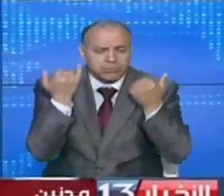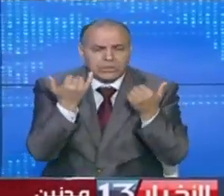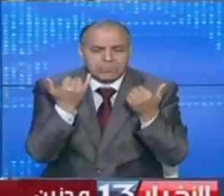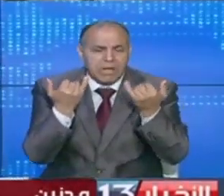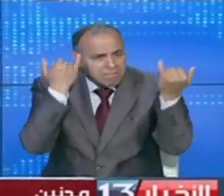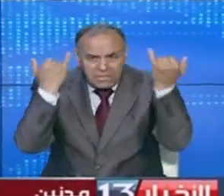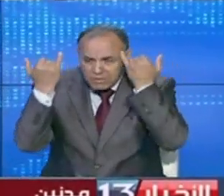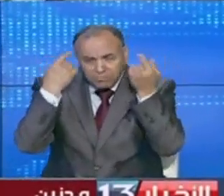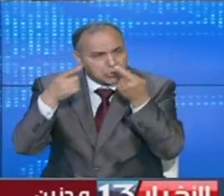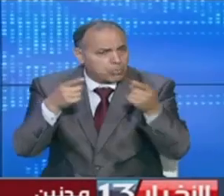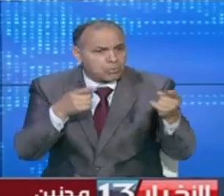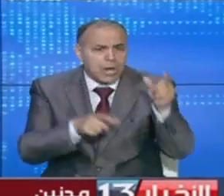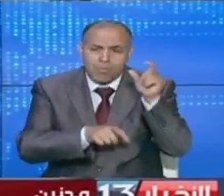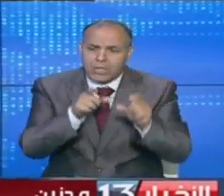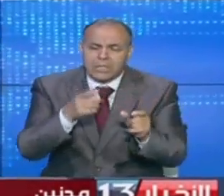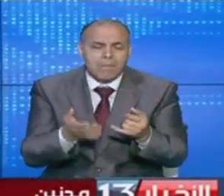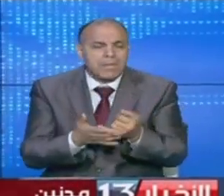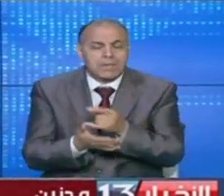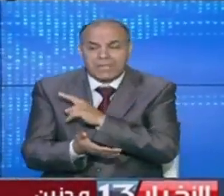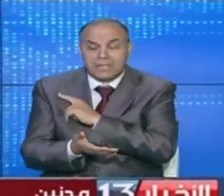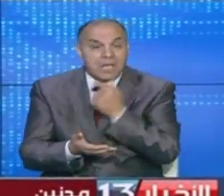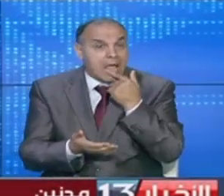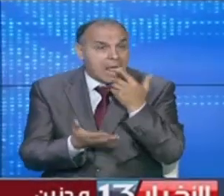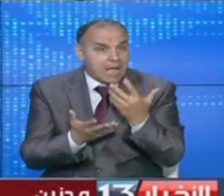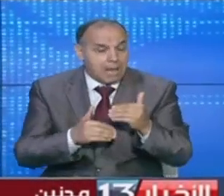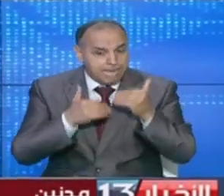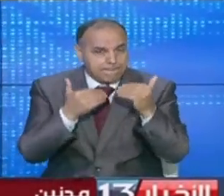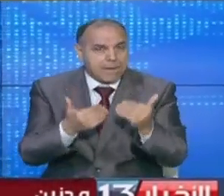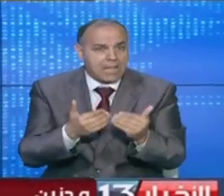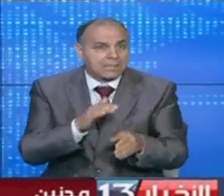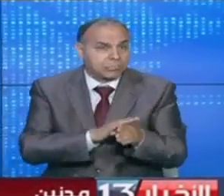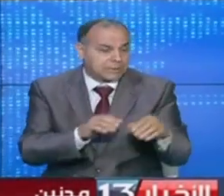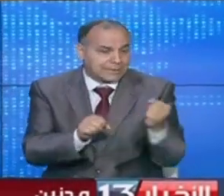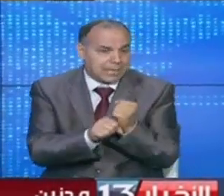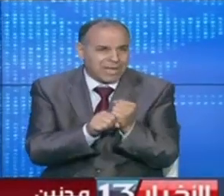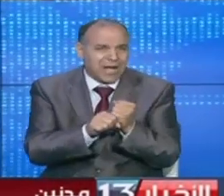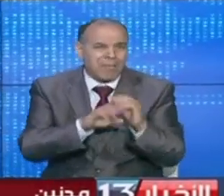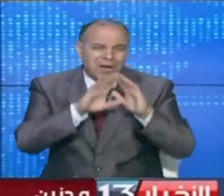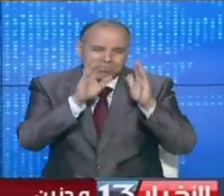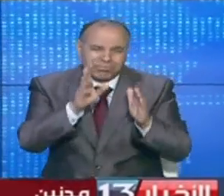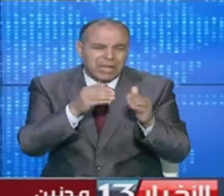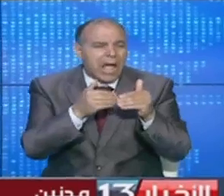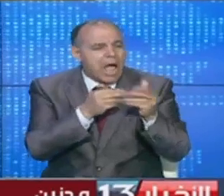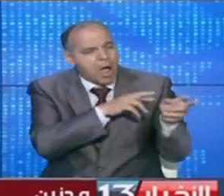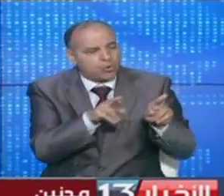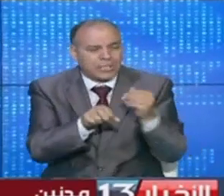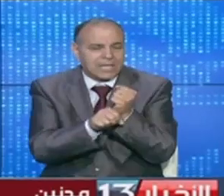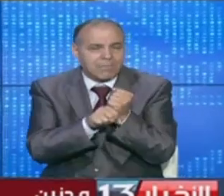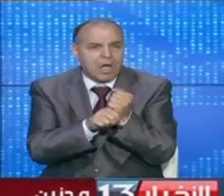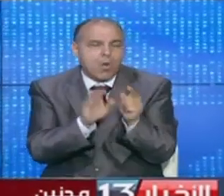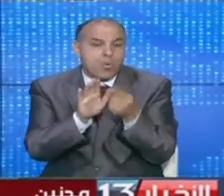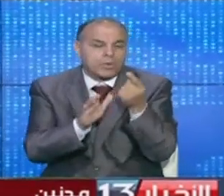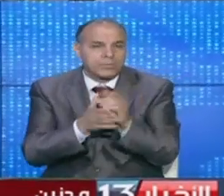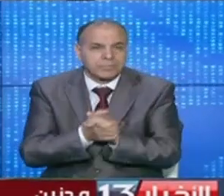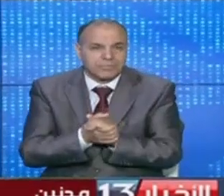مختلفه ميزه المواطنين بمدينه مدنين بعد انطلاق العمل بالحجر الصحي الموجهه في مرحلته الاولى